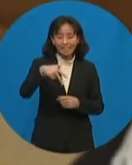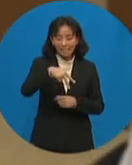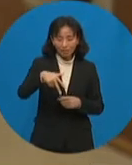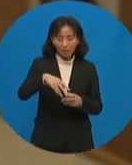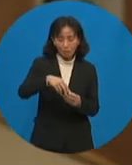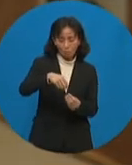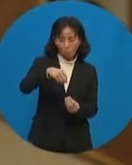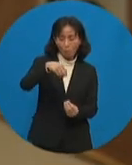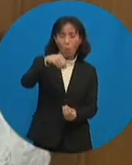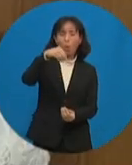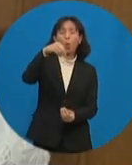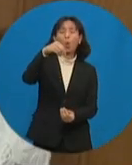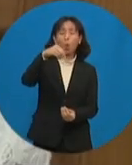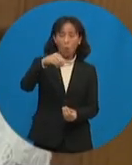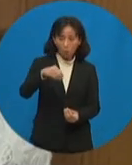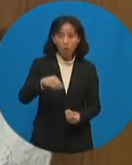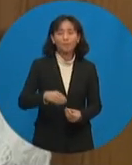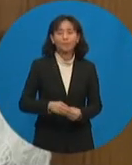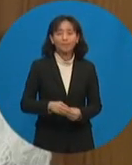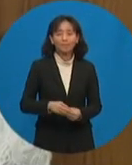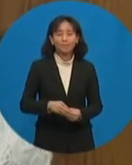美味しそう。